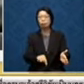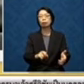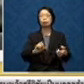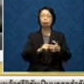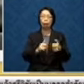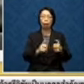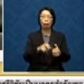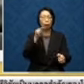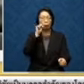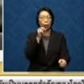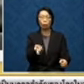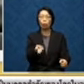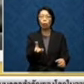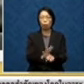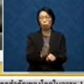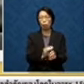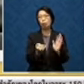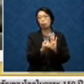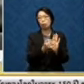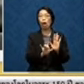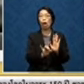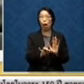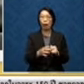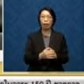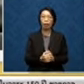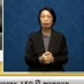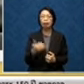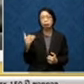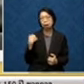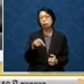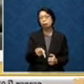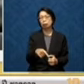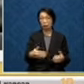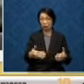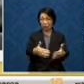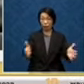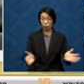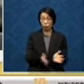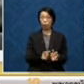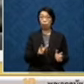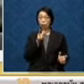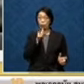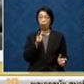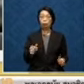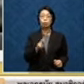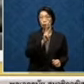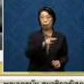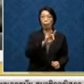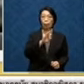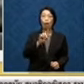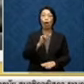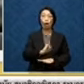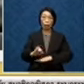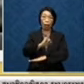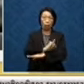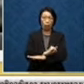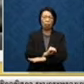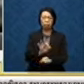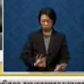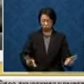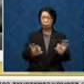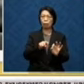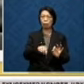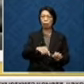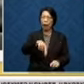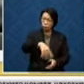อำเภอจตุรพักษ์พิมานจังหวัด101อ่างเก็บน้ำห้วยกุดแดงค่ะมีพื้นที่ประมาณ 2,800 ไร่ซึ่งเป็นแหล่งน้ำสำคัญเพื่อใช้ใน